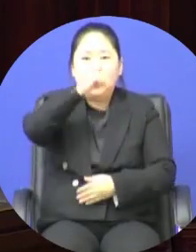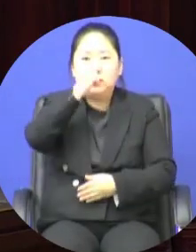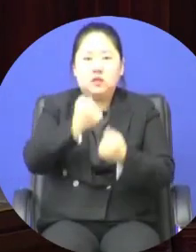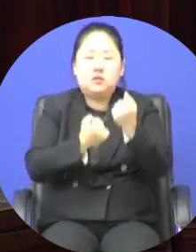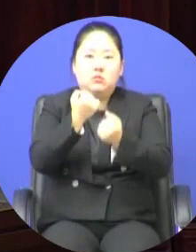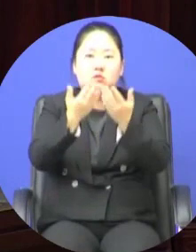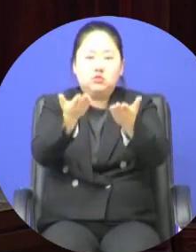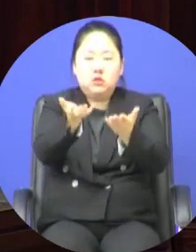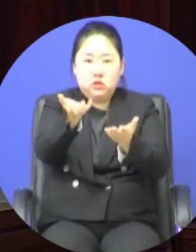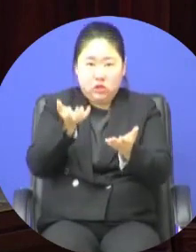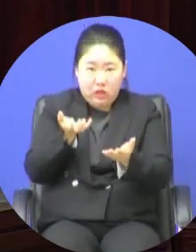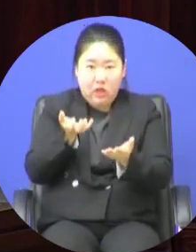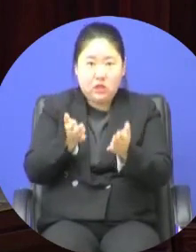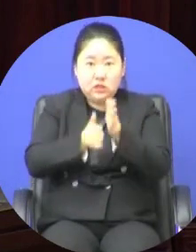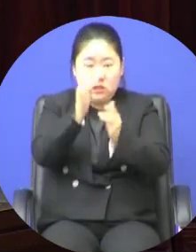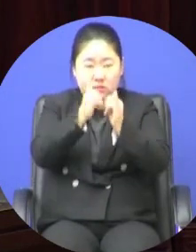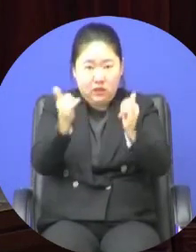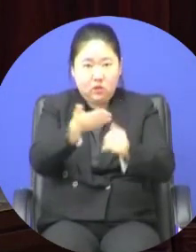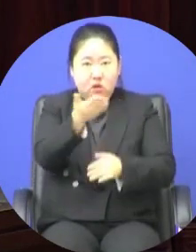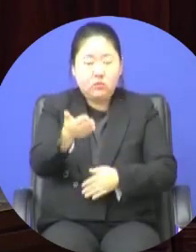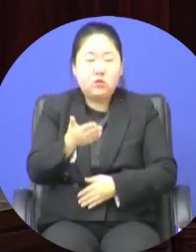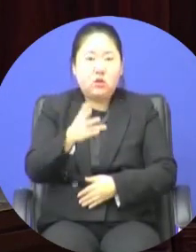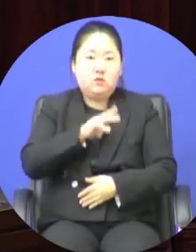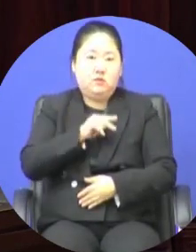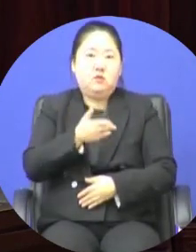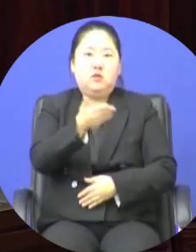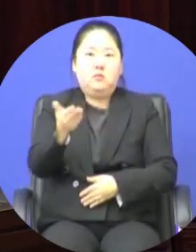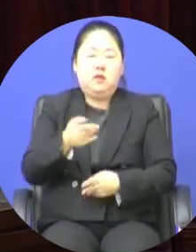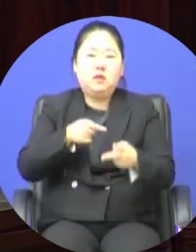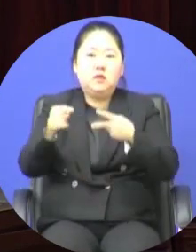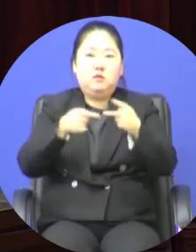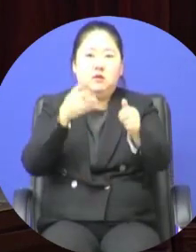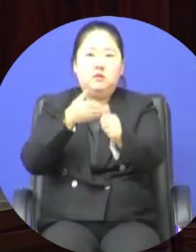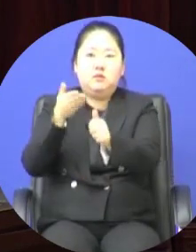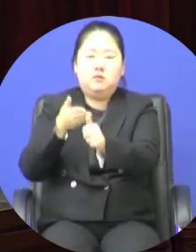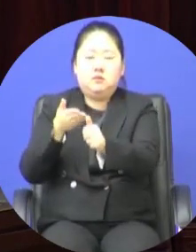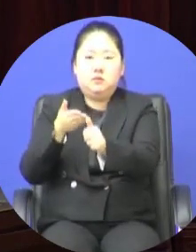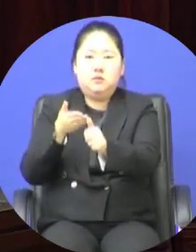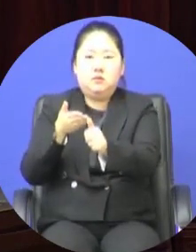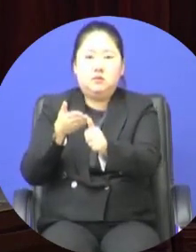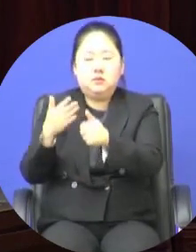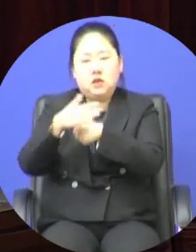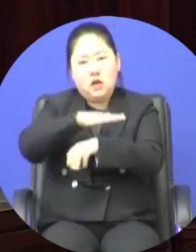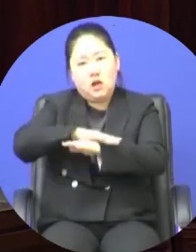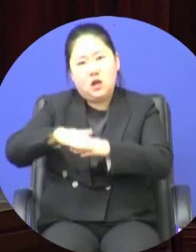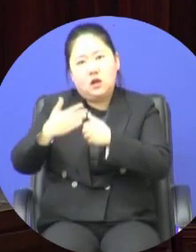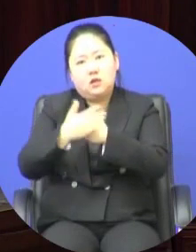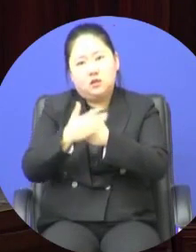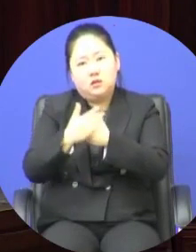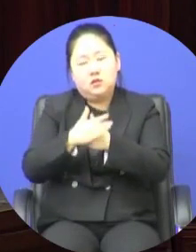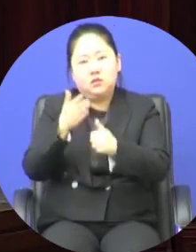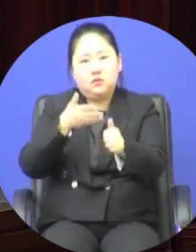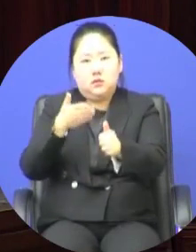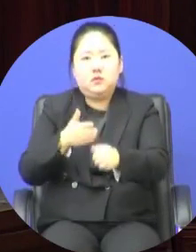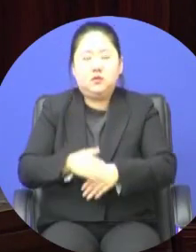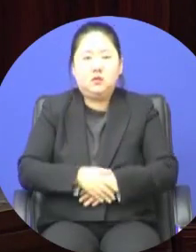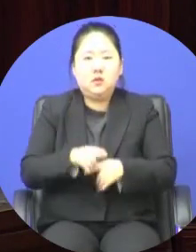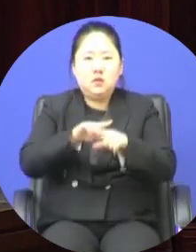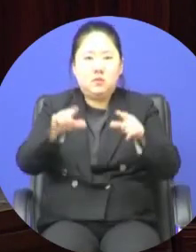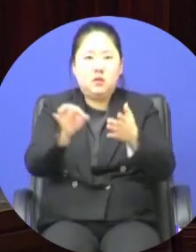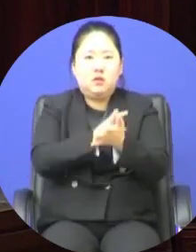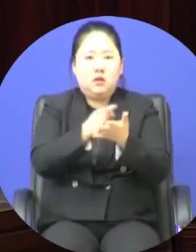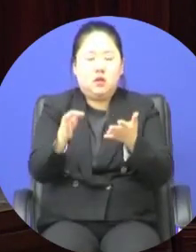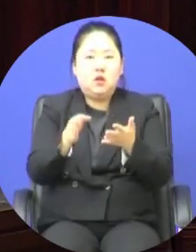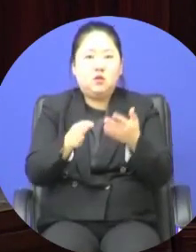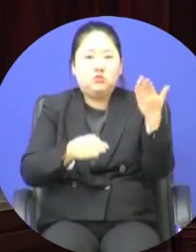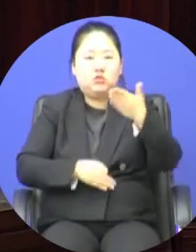앞서 시민 여러분과 의원님들의 이해와 협조를 부탁드립니다. 오늘 심의 요청드리는 일반회계